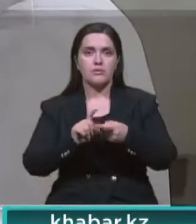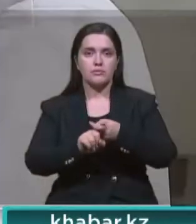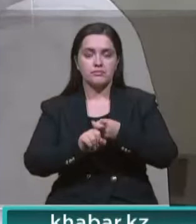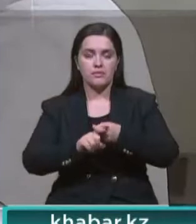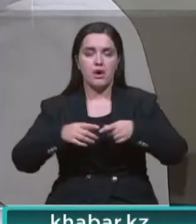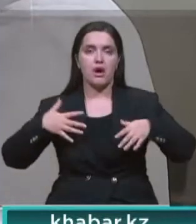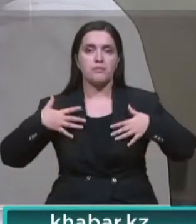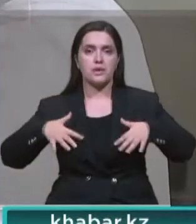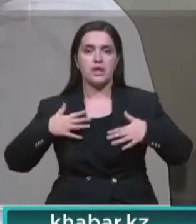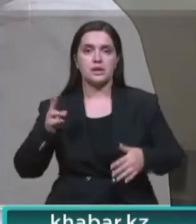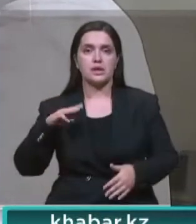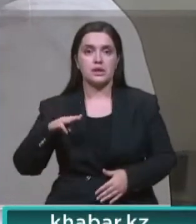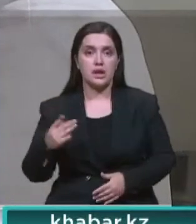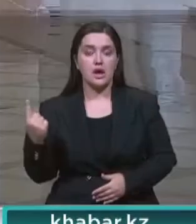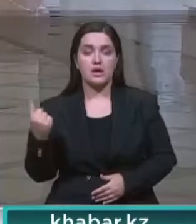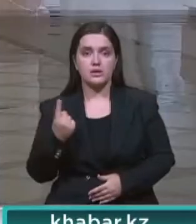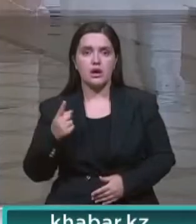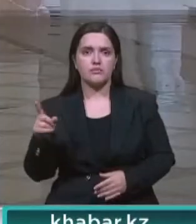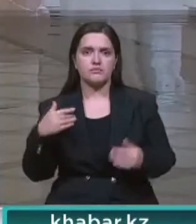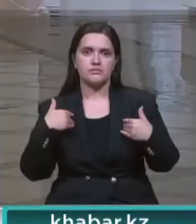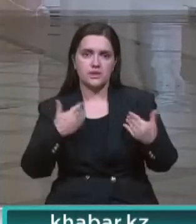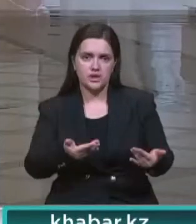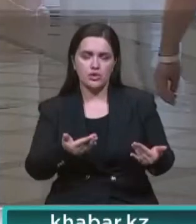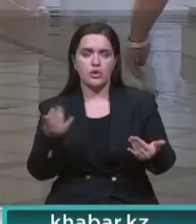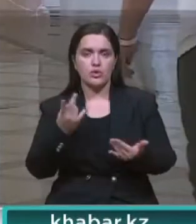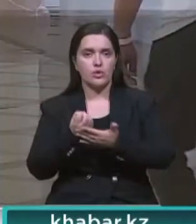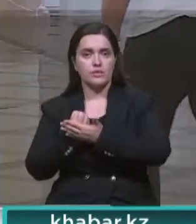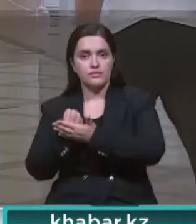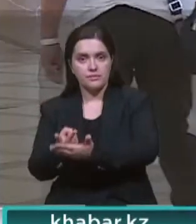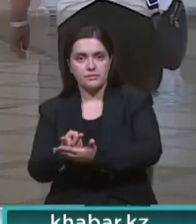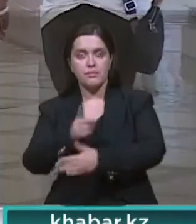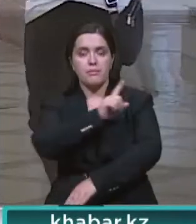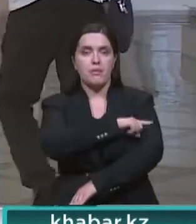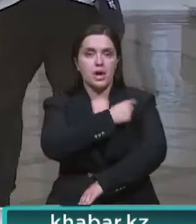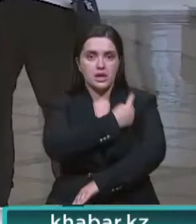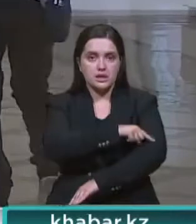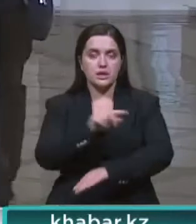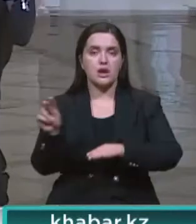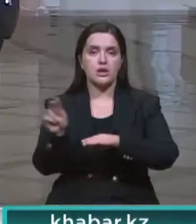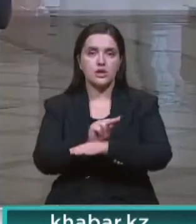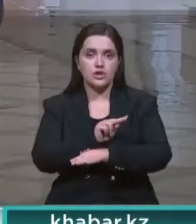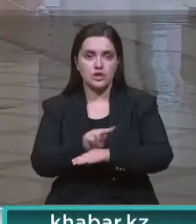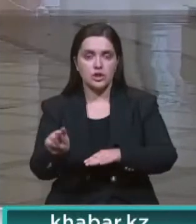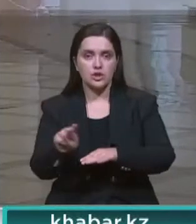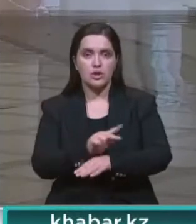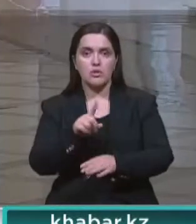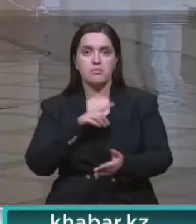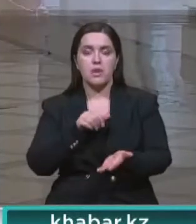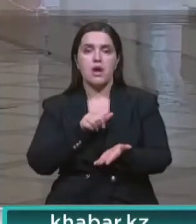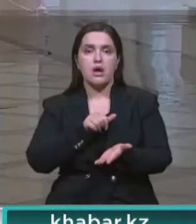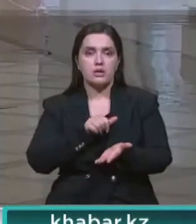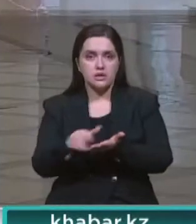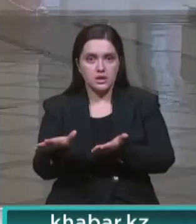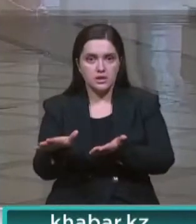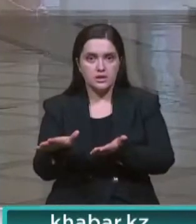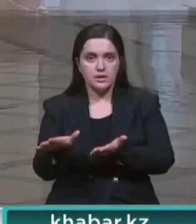пневмония, КТ-1. Пациенту была предложена госпитализация в инфекционный стационар, от которой пациент